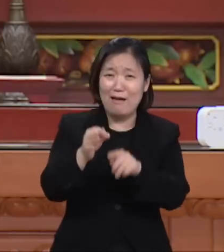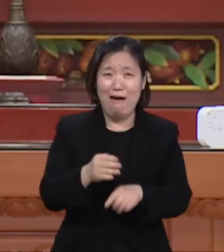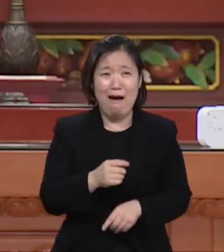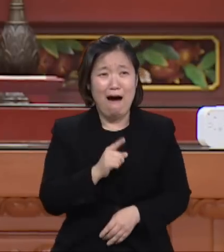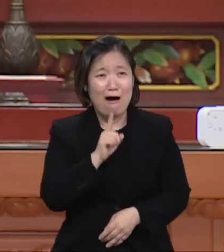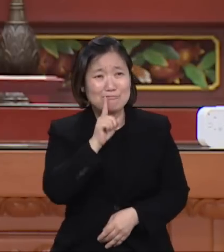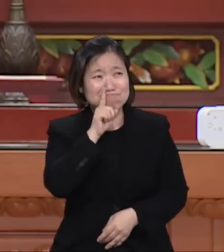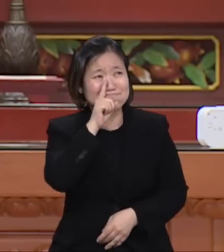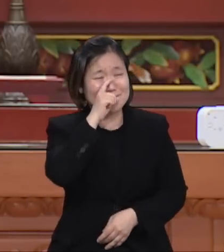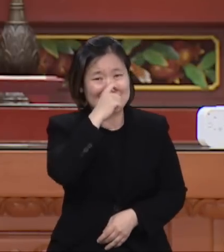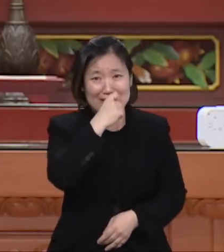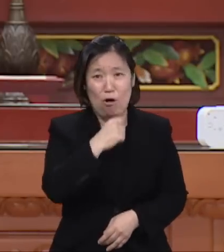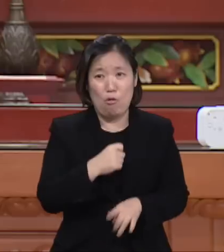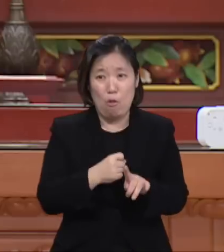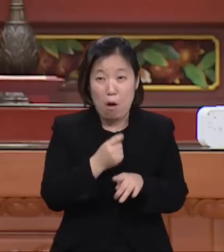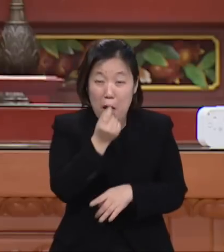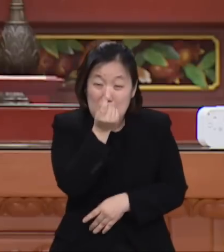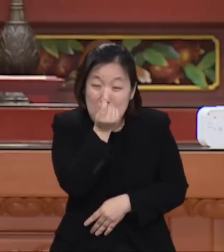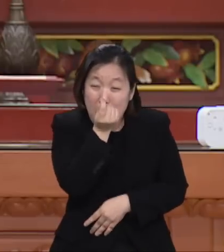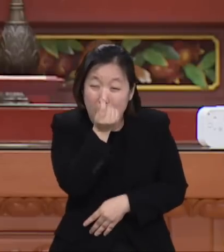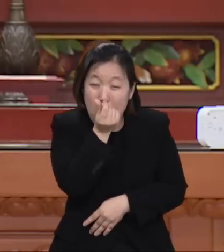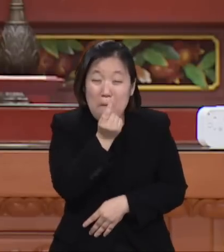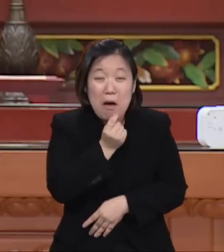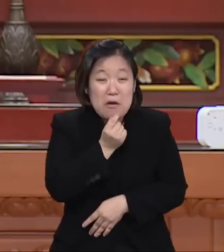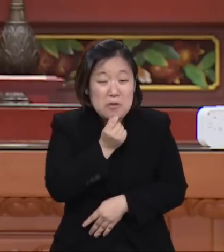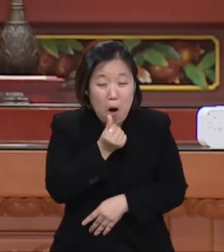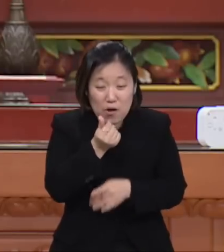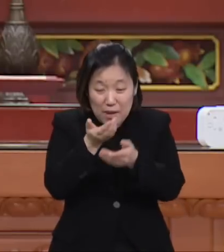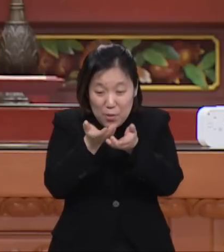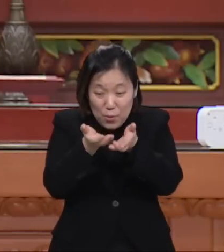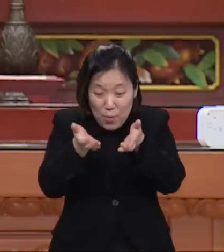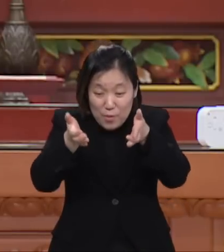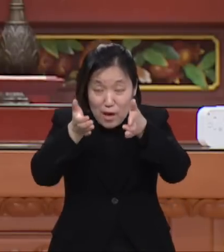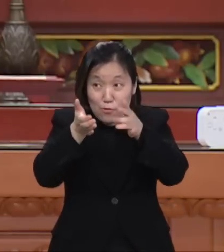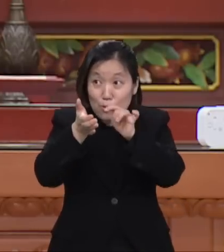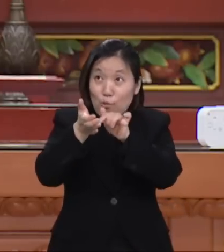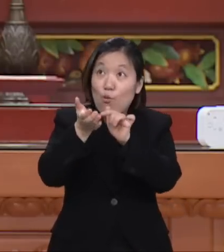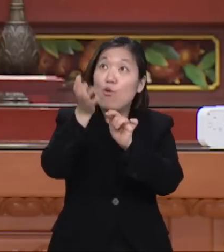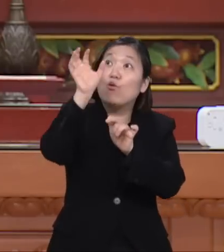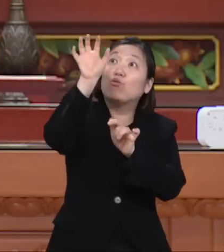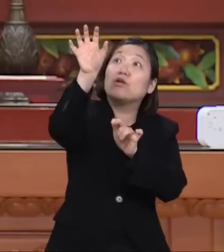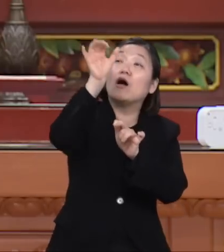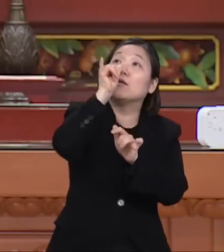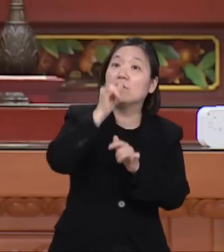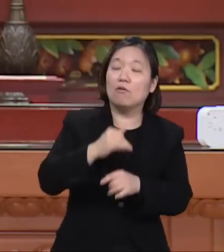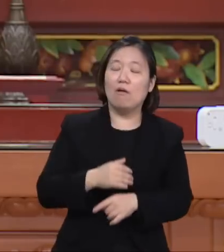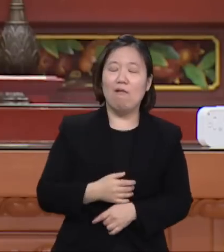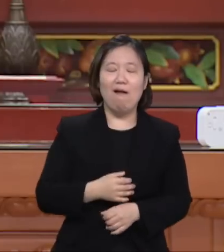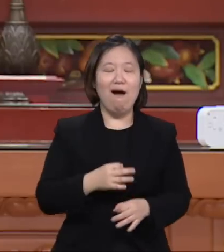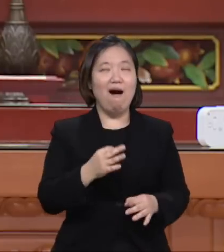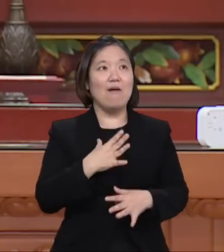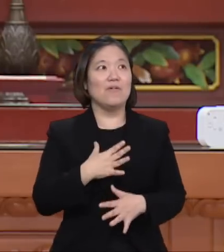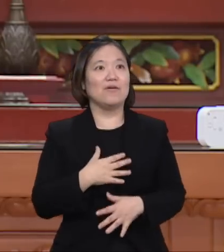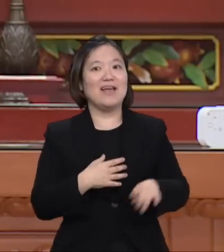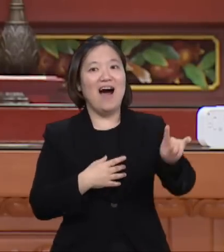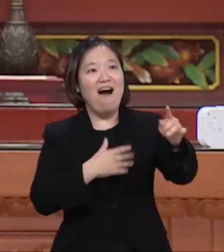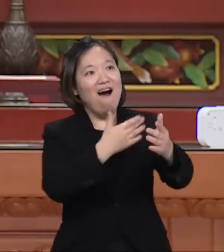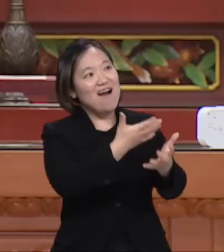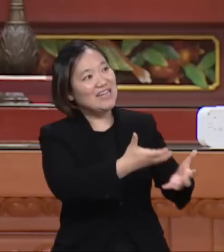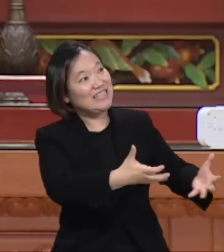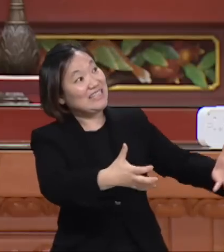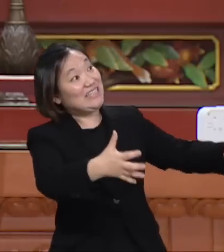정말 소가 딱지만한 자루가 하나 딱 걸려 있더래요 아까 봤던 아무개의 복자로 그